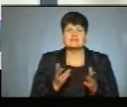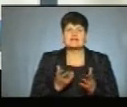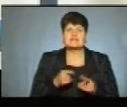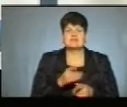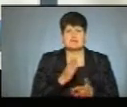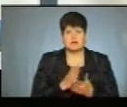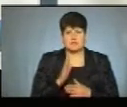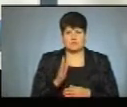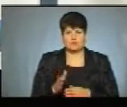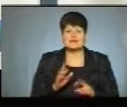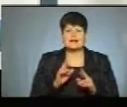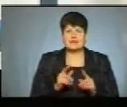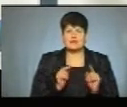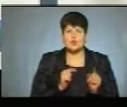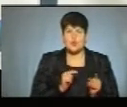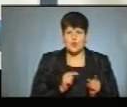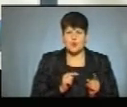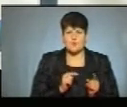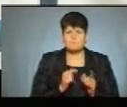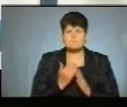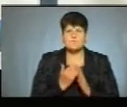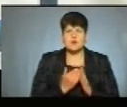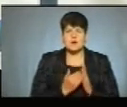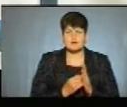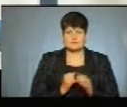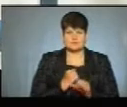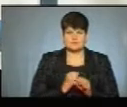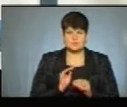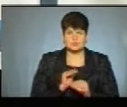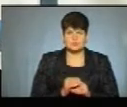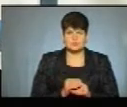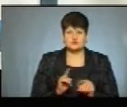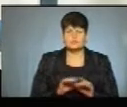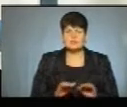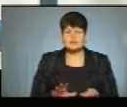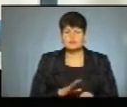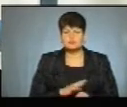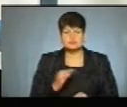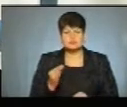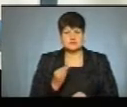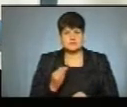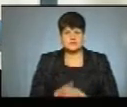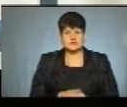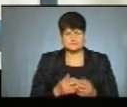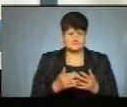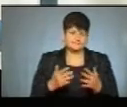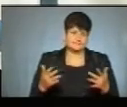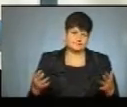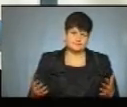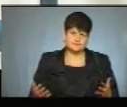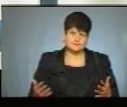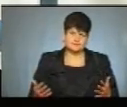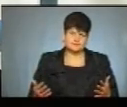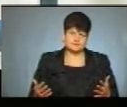бути, як його програмно наситити, щоб дітям було цікавіше і так далі. От,